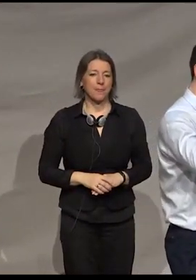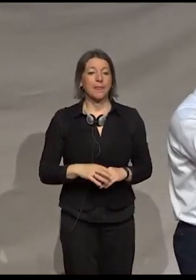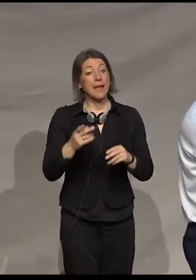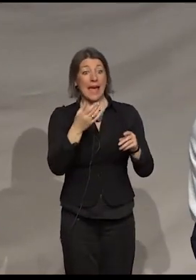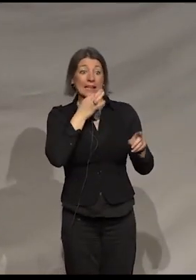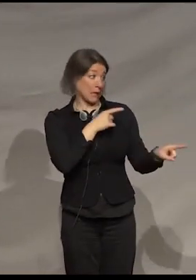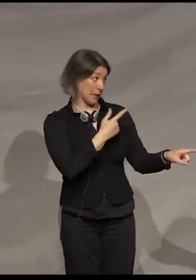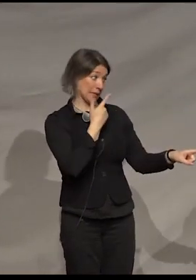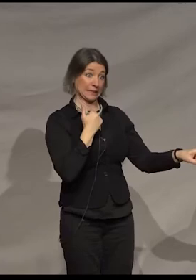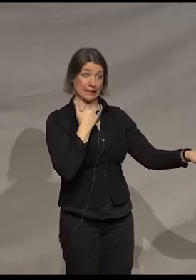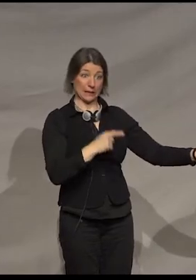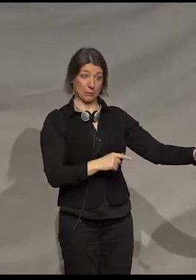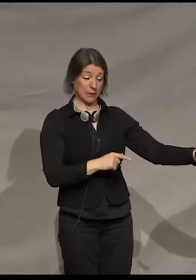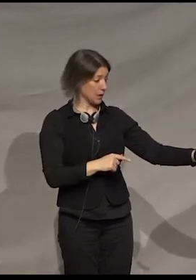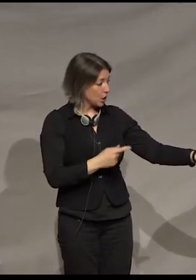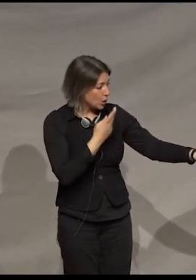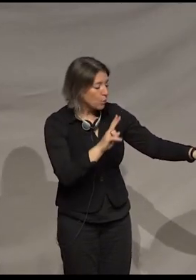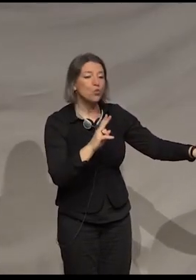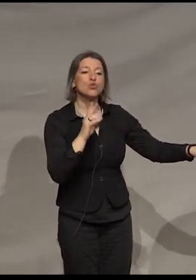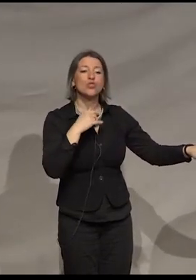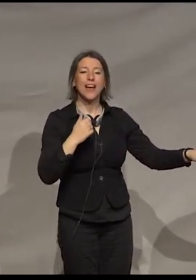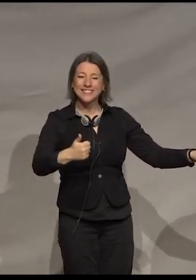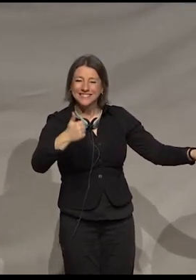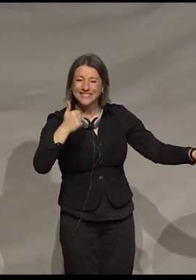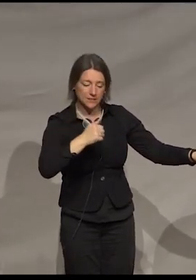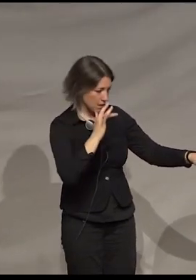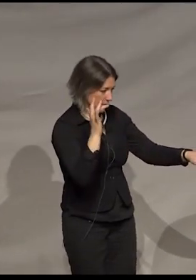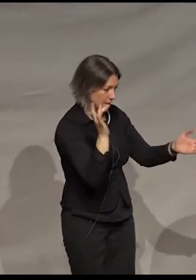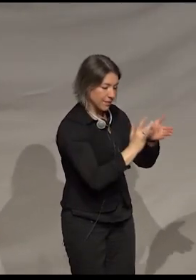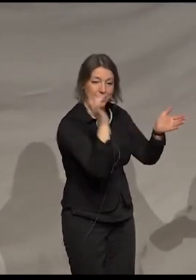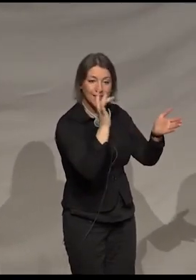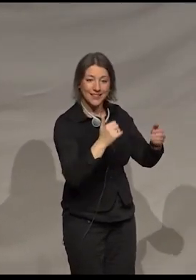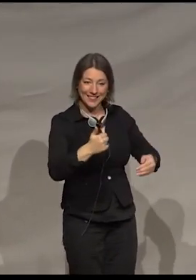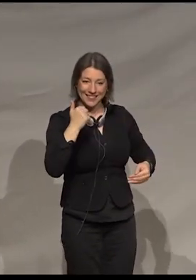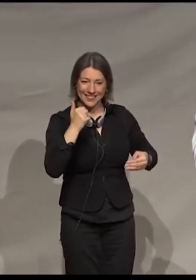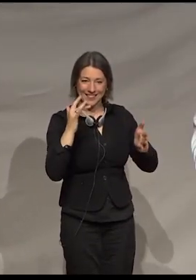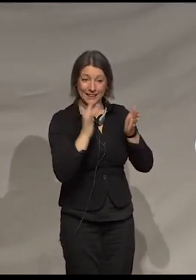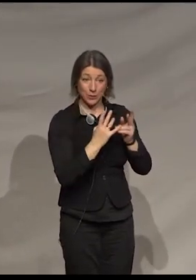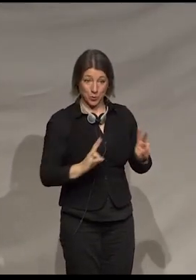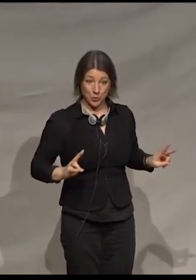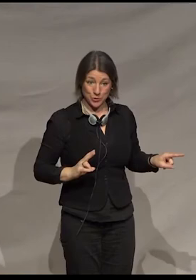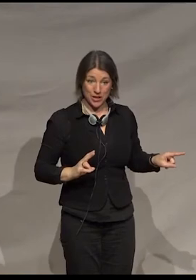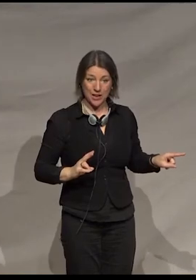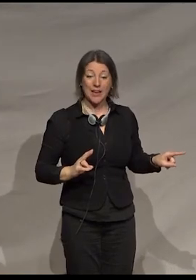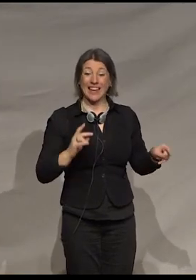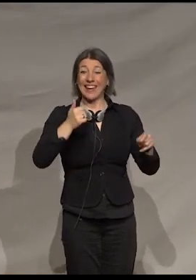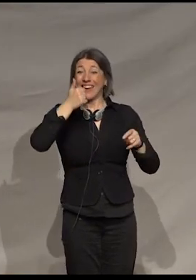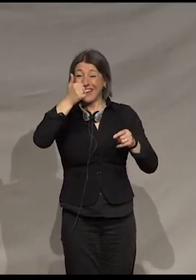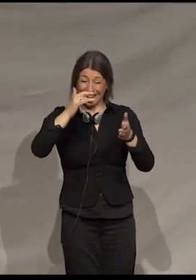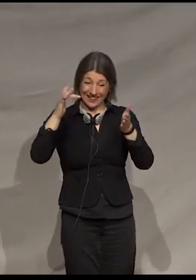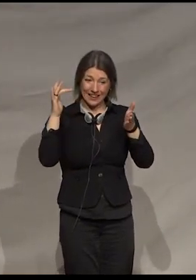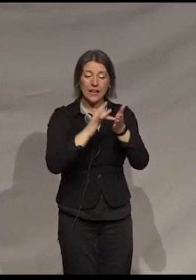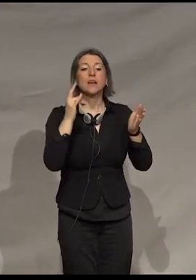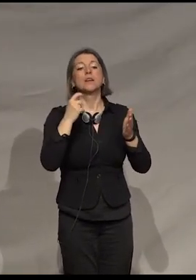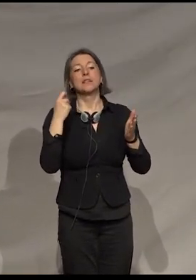budou líbit, když zde dáte like, kliknete na tady toto tlačítko, věnujete jednu